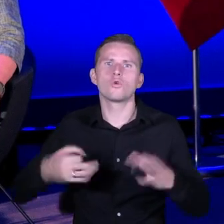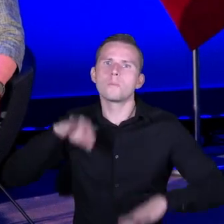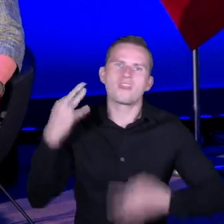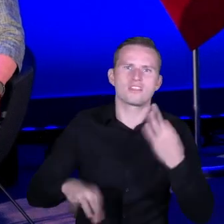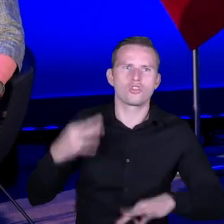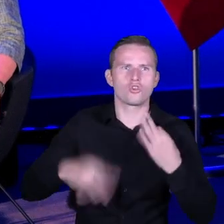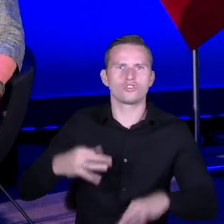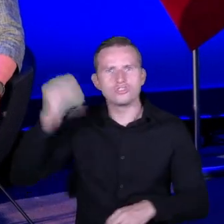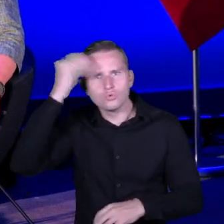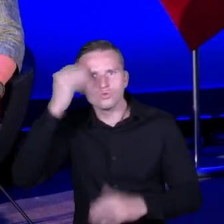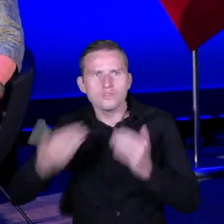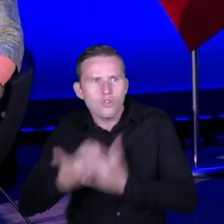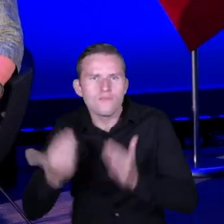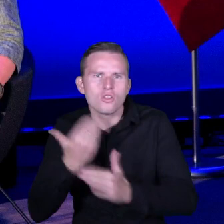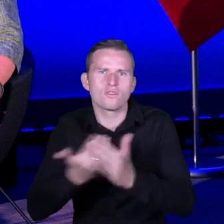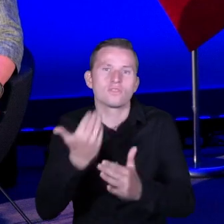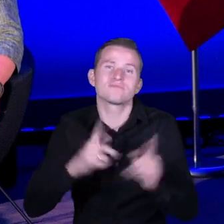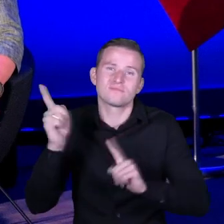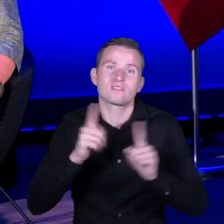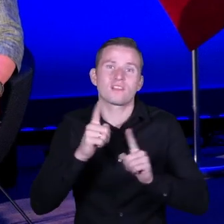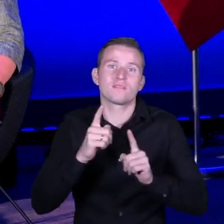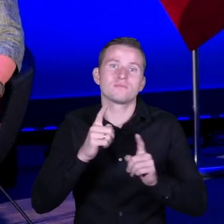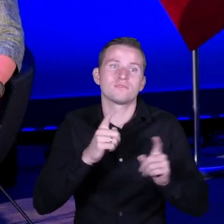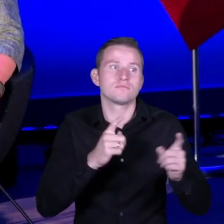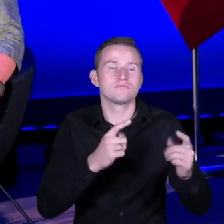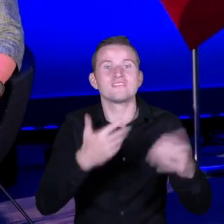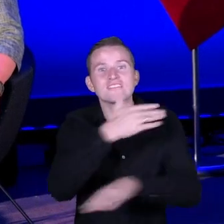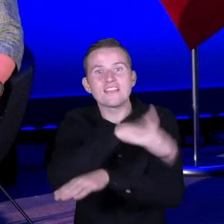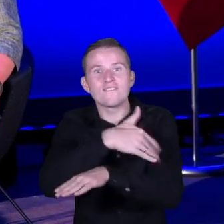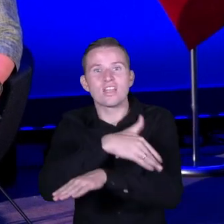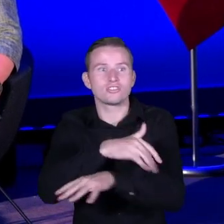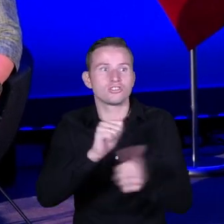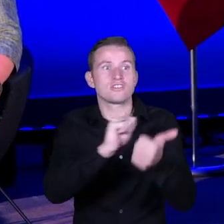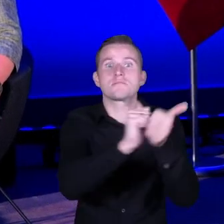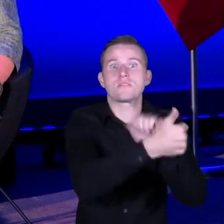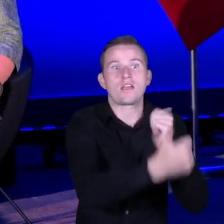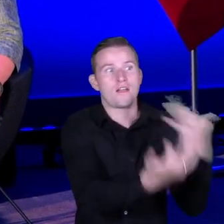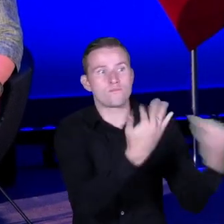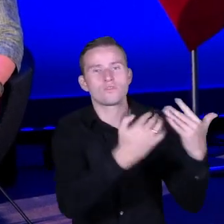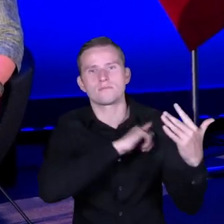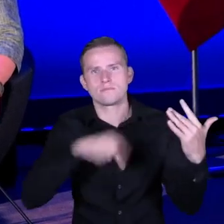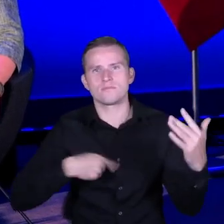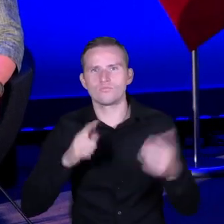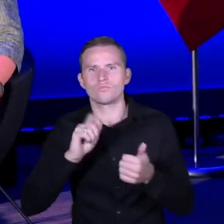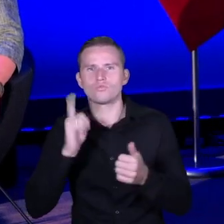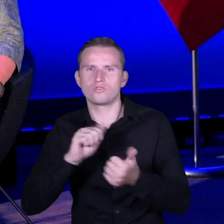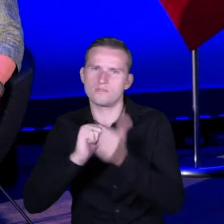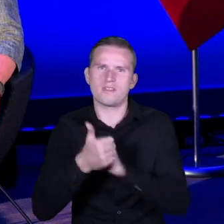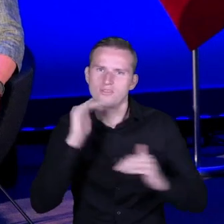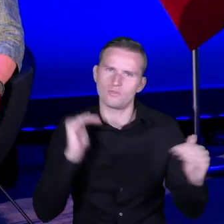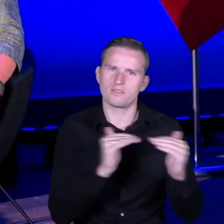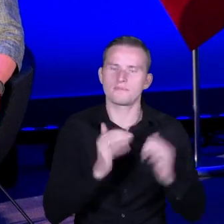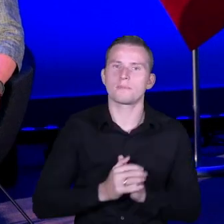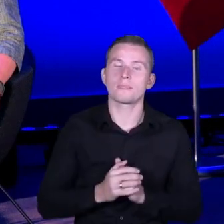na nas czasami ta zewnętrzna zmiana. Trzecia rzecz to z kolei to, że